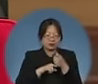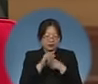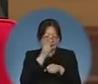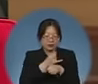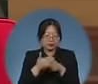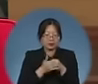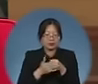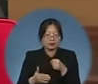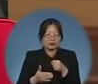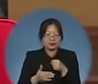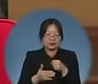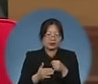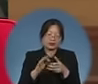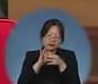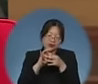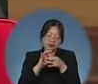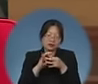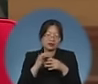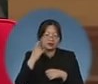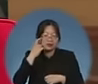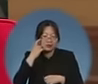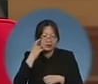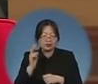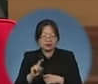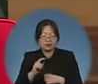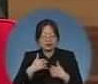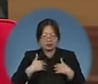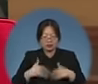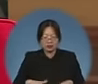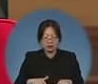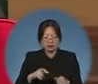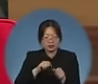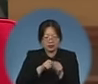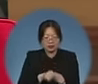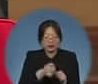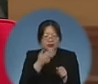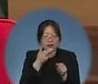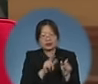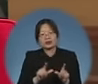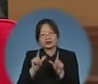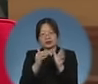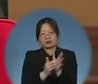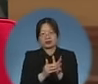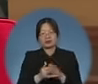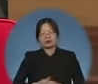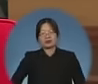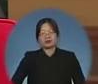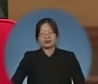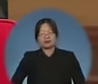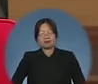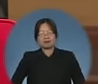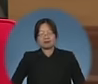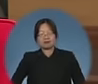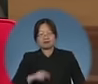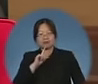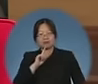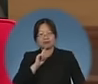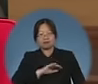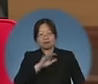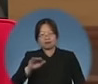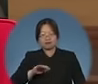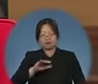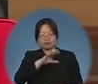따져가지고 그쪽에다가 옮겨 놓으려고 하는 그런 어떤 피곤함을 강요하지 않는 삶이죠. 그 얘기를 우리